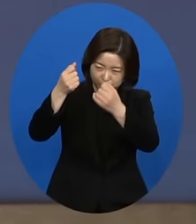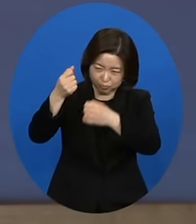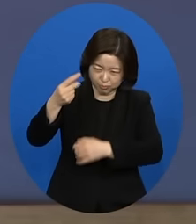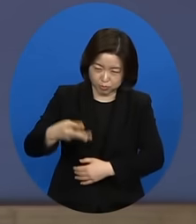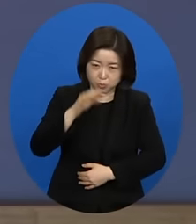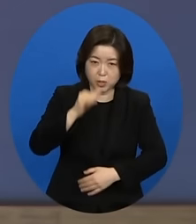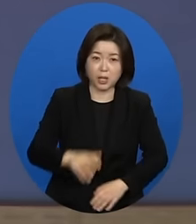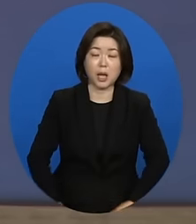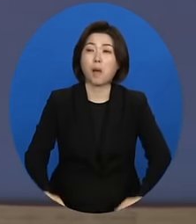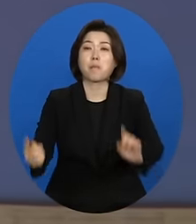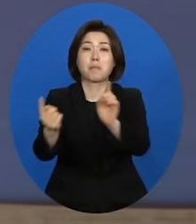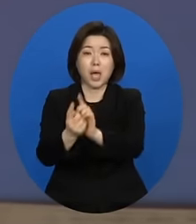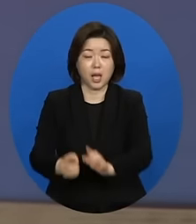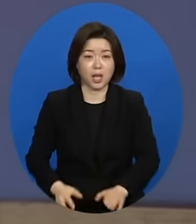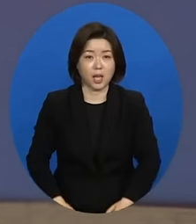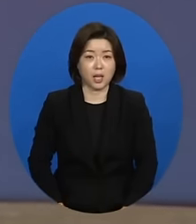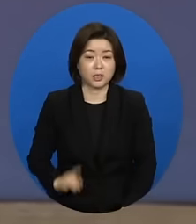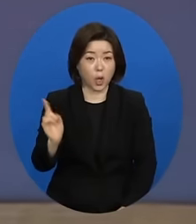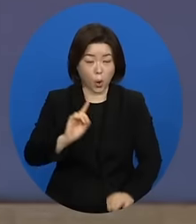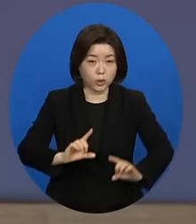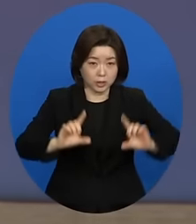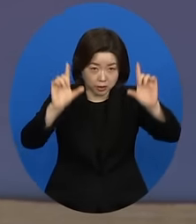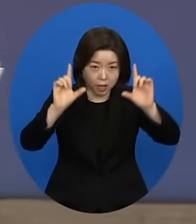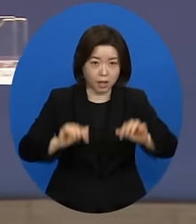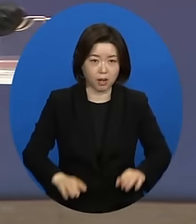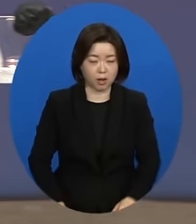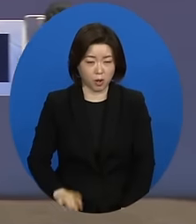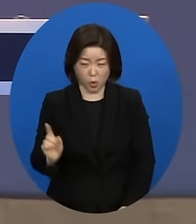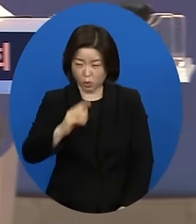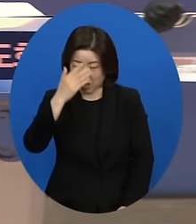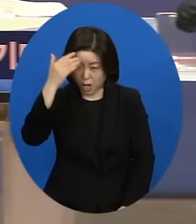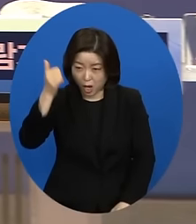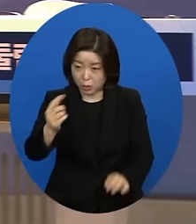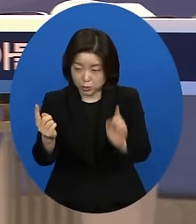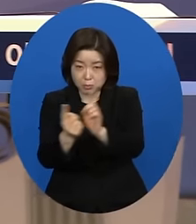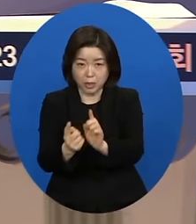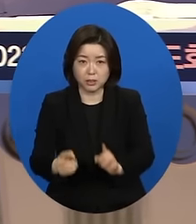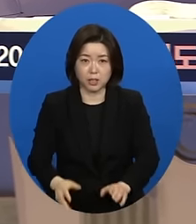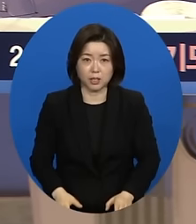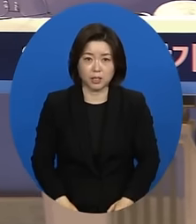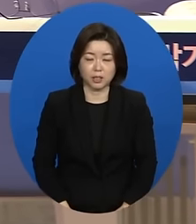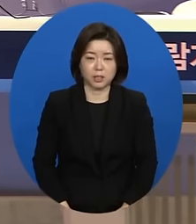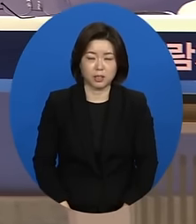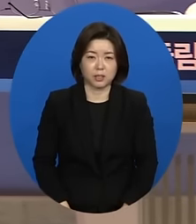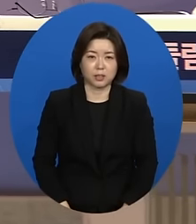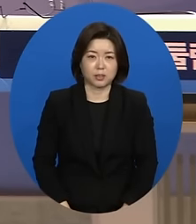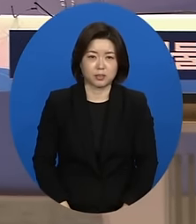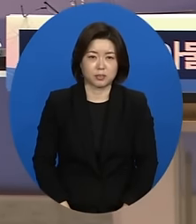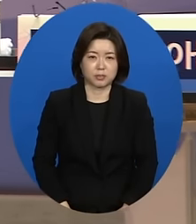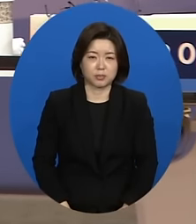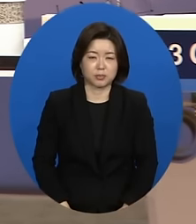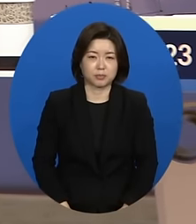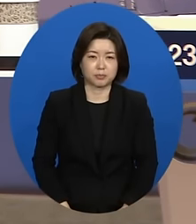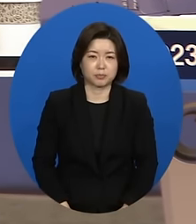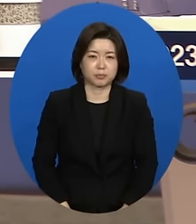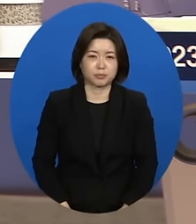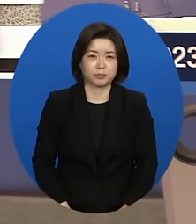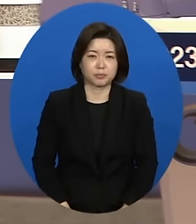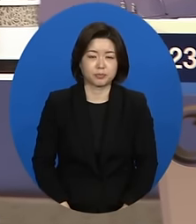만났어요. 그런데 어느 날 우연히 할아버지하고 만났는데, 물론 소개된 분인데,